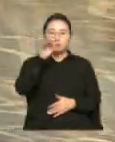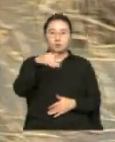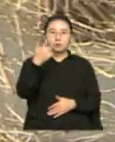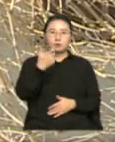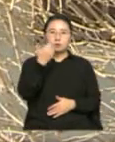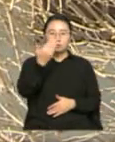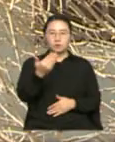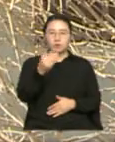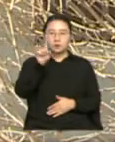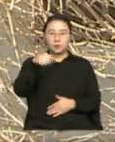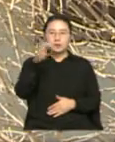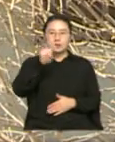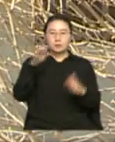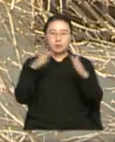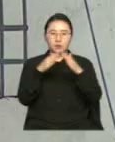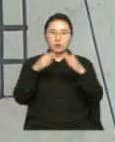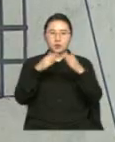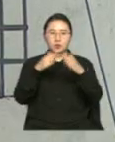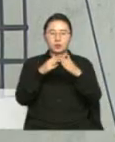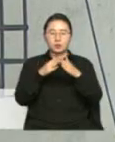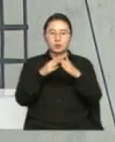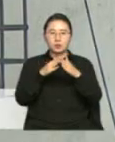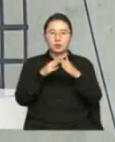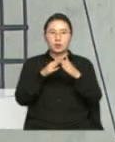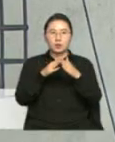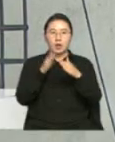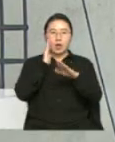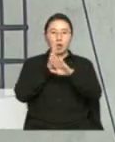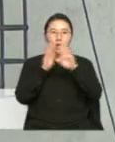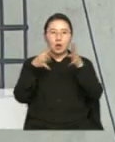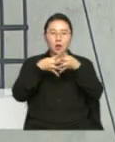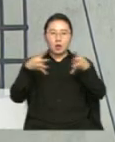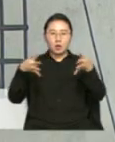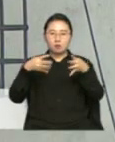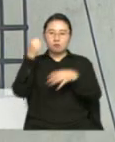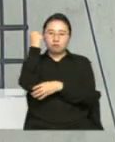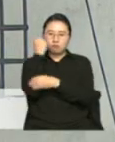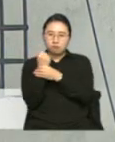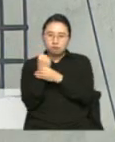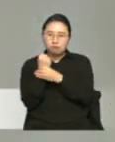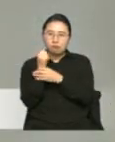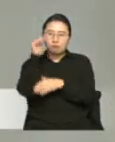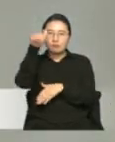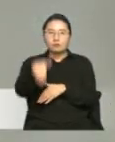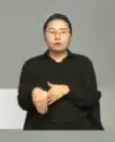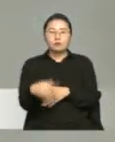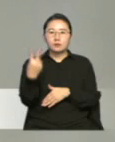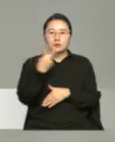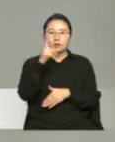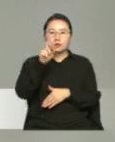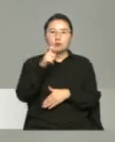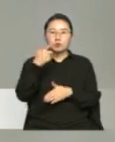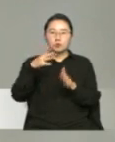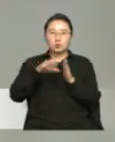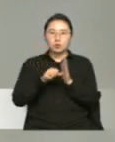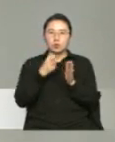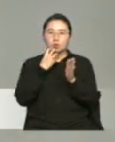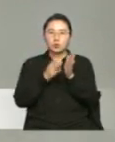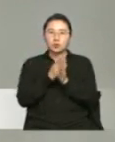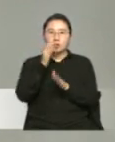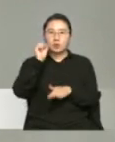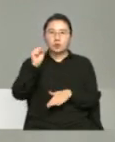1969년 140가구 규모로 늘어선 정릉 스카이 아파트. 노후화가 진행되면서 2016년 당시